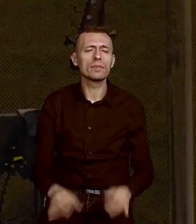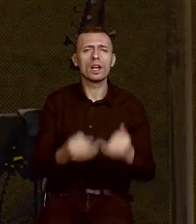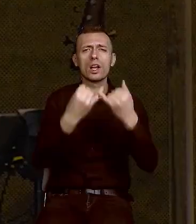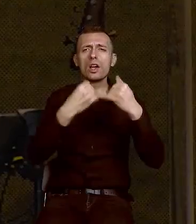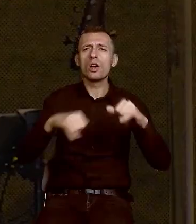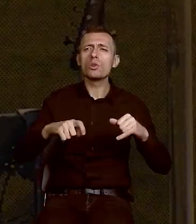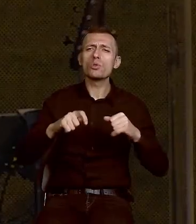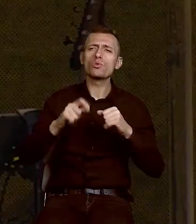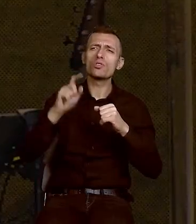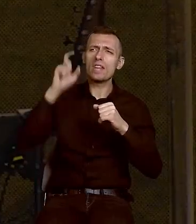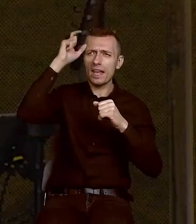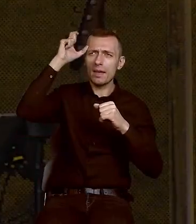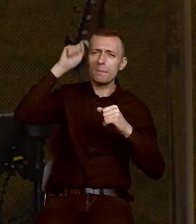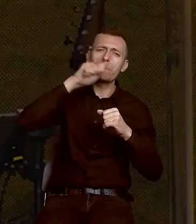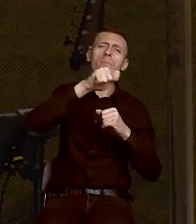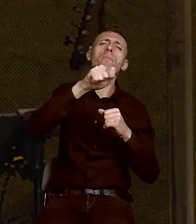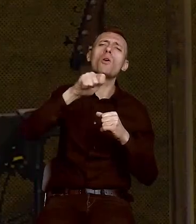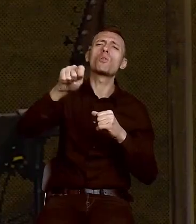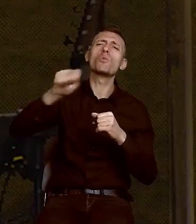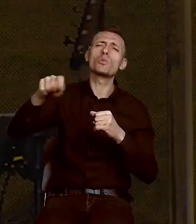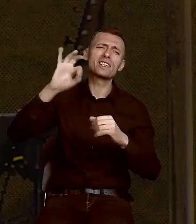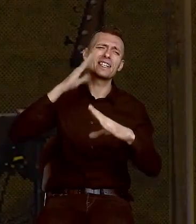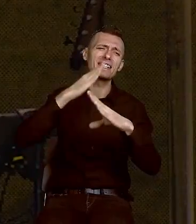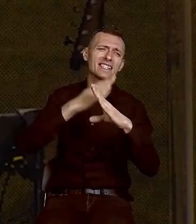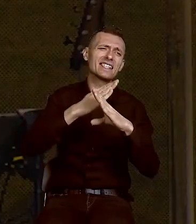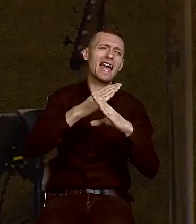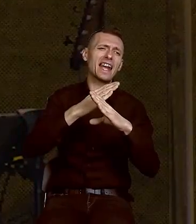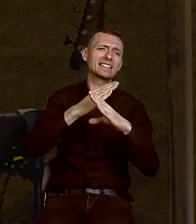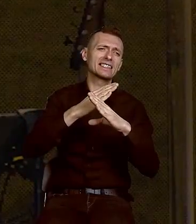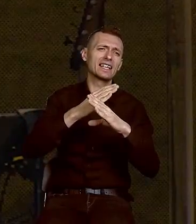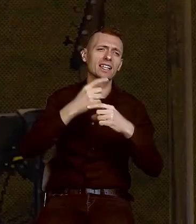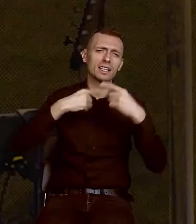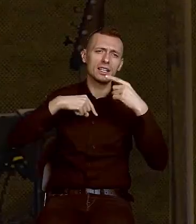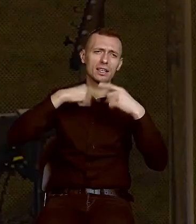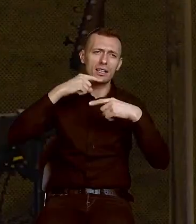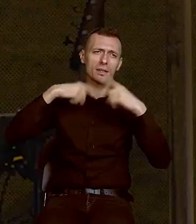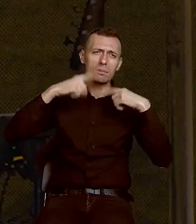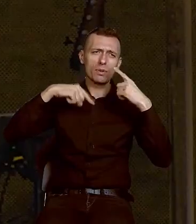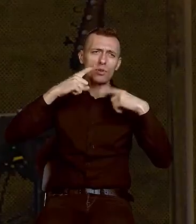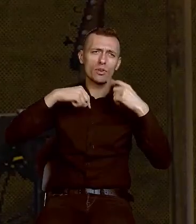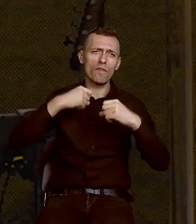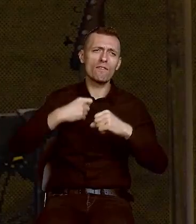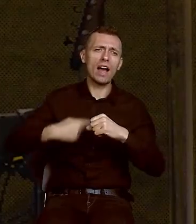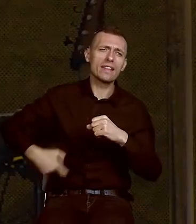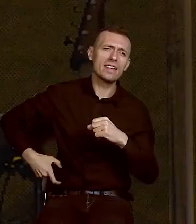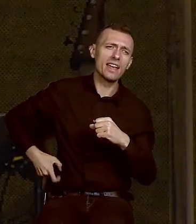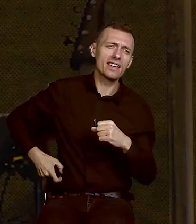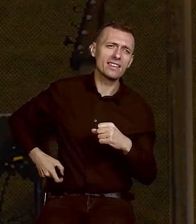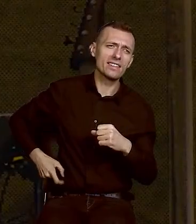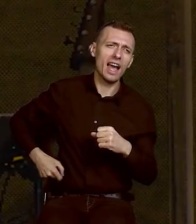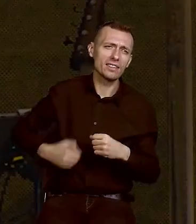też goryczy, zazdrości, złości, plotkowania, chciwości, przemocy. Wiecie, kaznodzieja, który od lat mnie